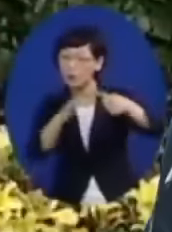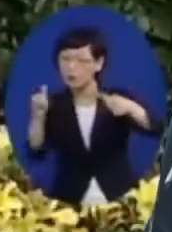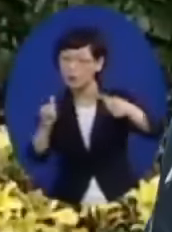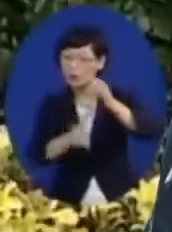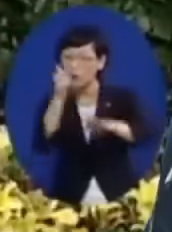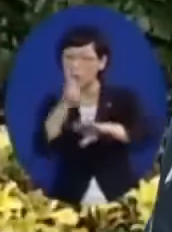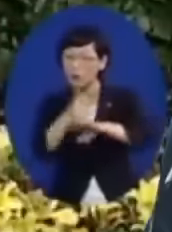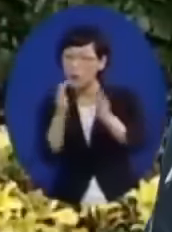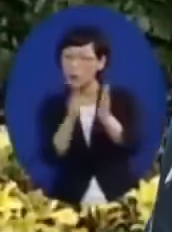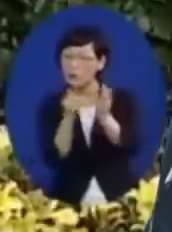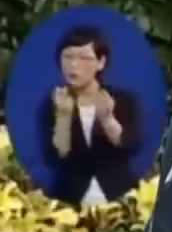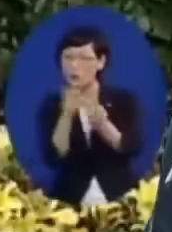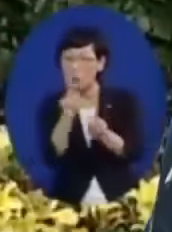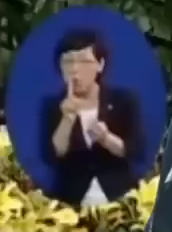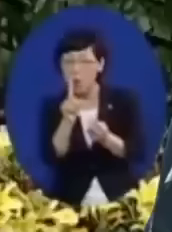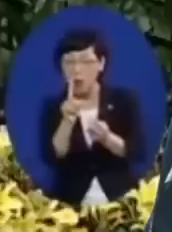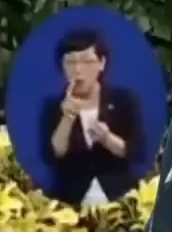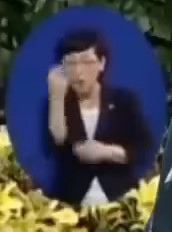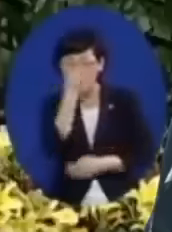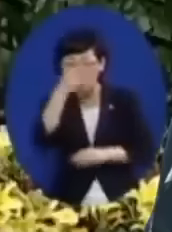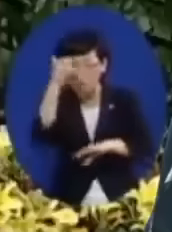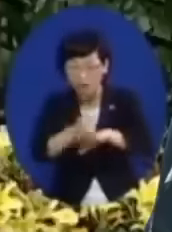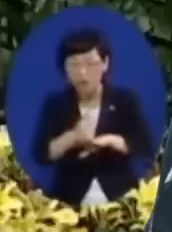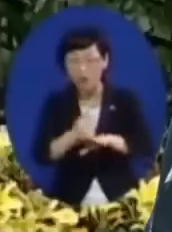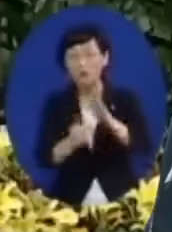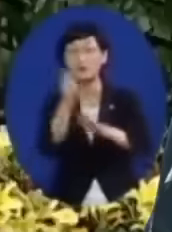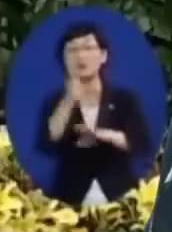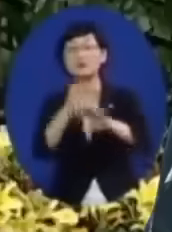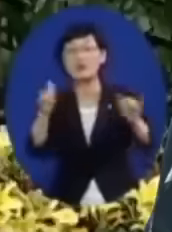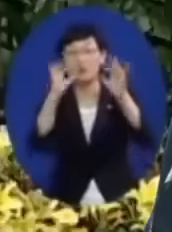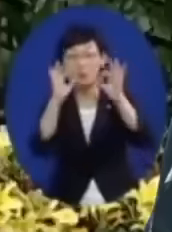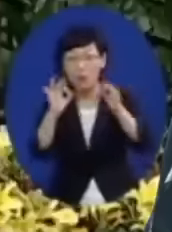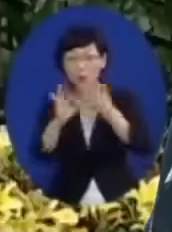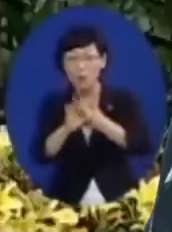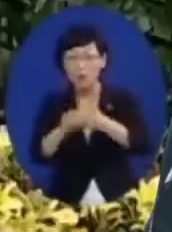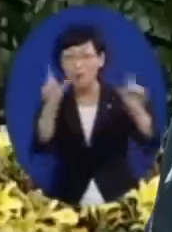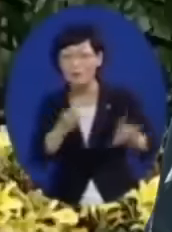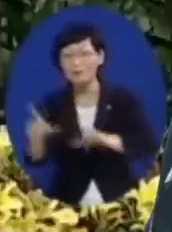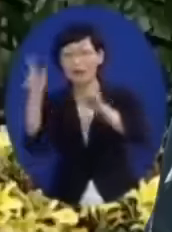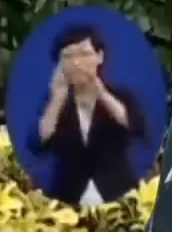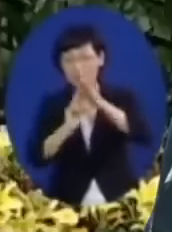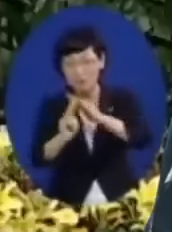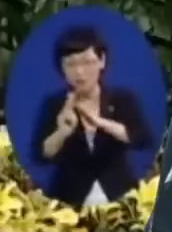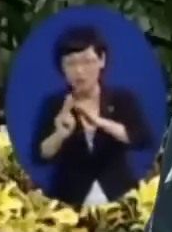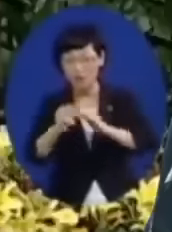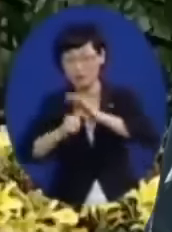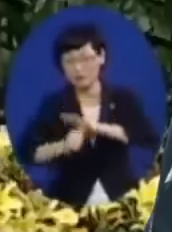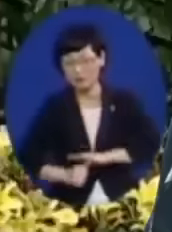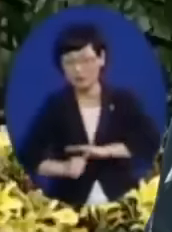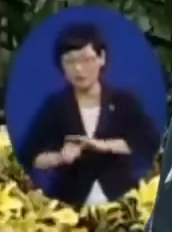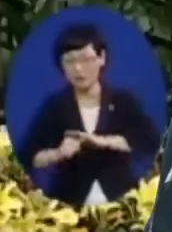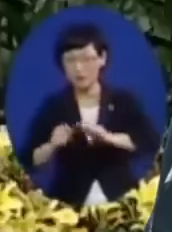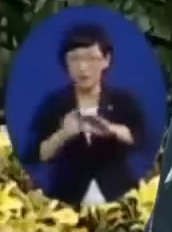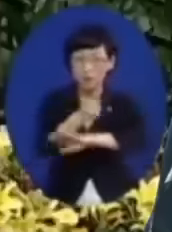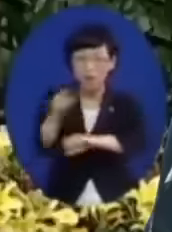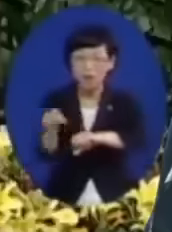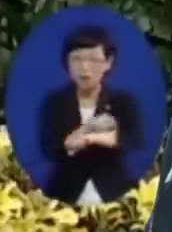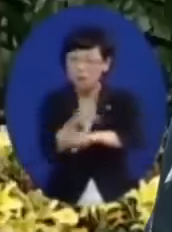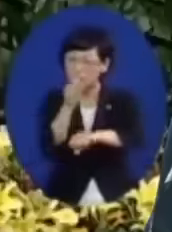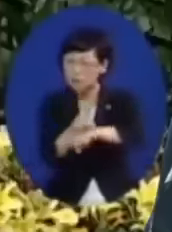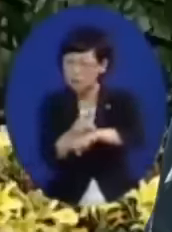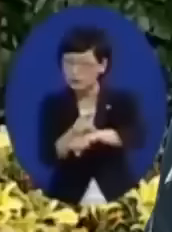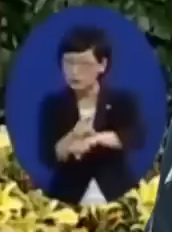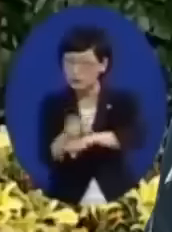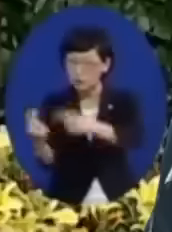조사했습니다. 그 결과 성공한 사람들은 삶의 비전과 인내 외에 특징적인 공통점이